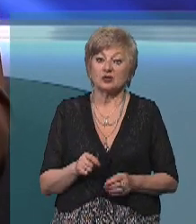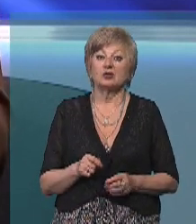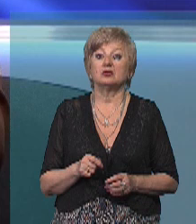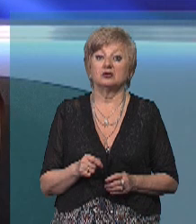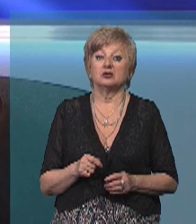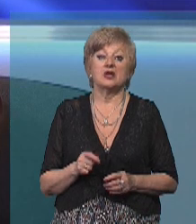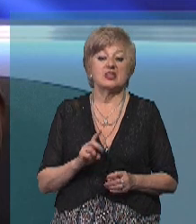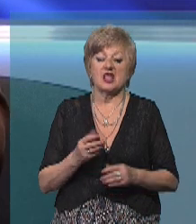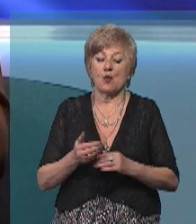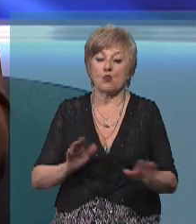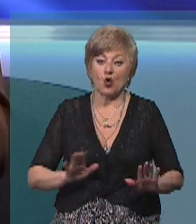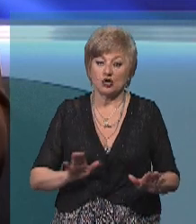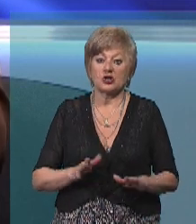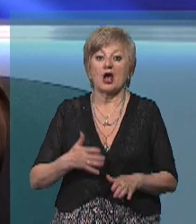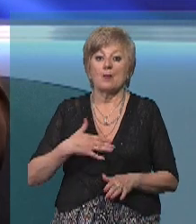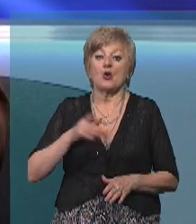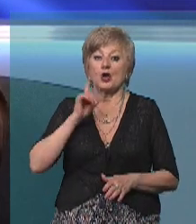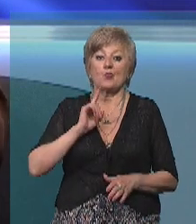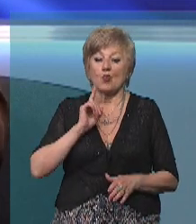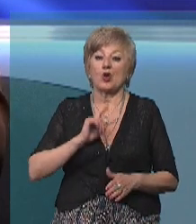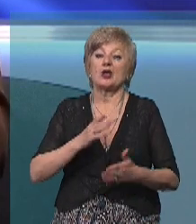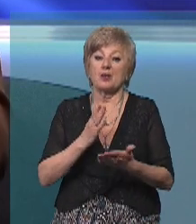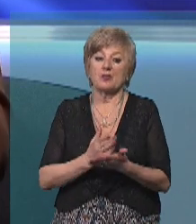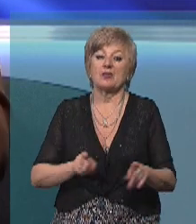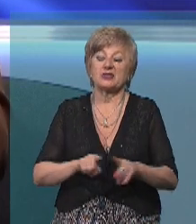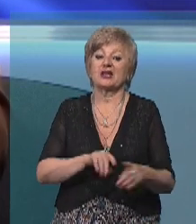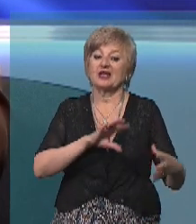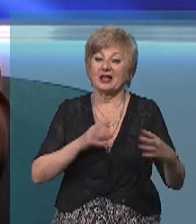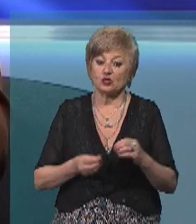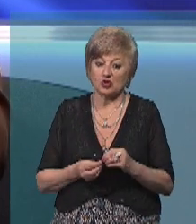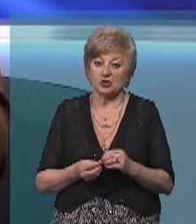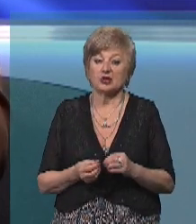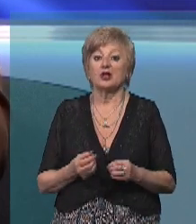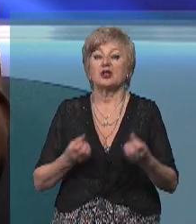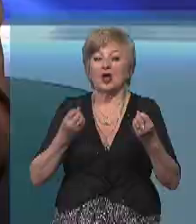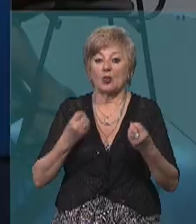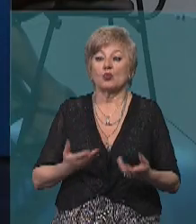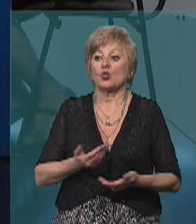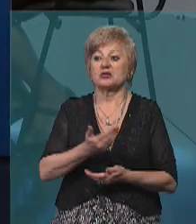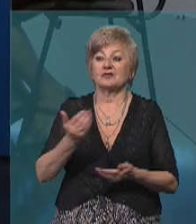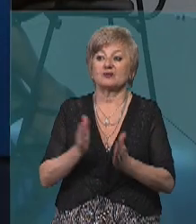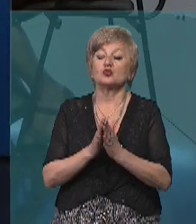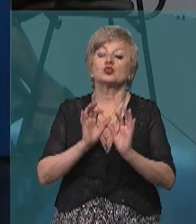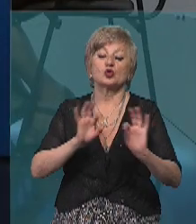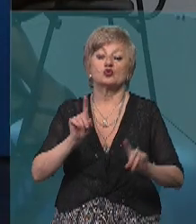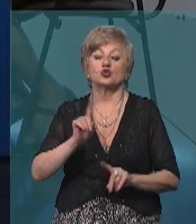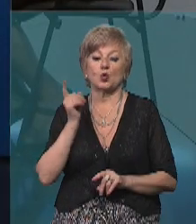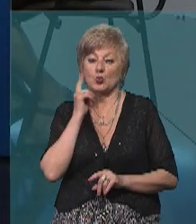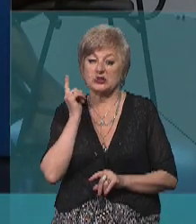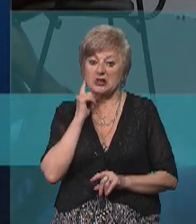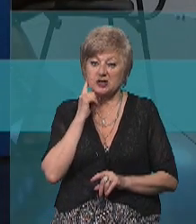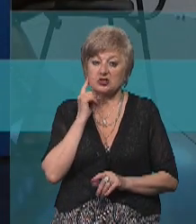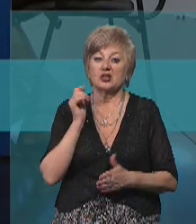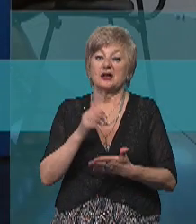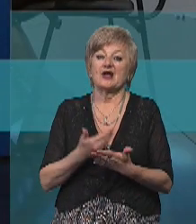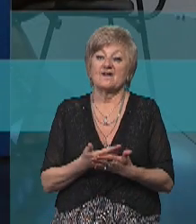не пізніше, а ми поки що маємо такі результати, і я прошу вас прокоментувати все, що ми почули